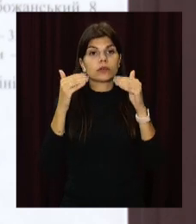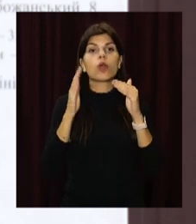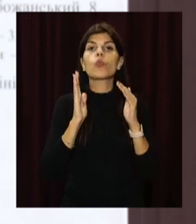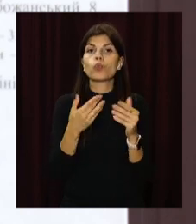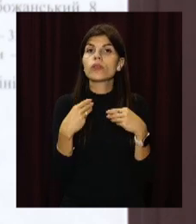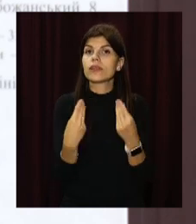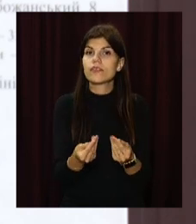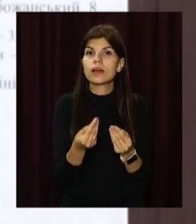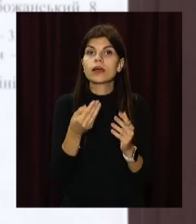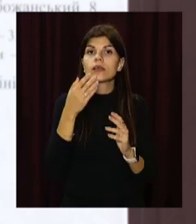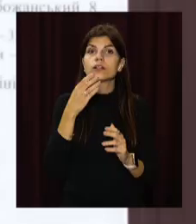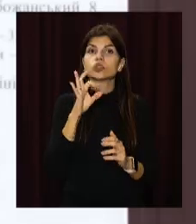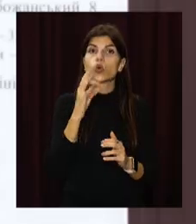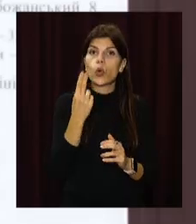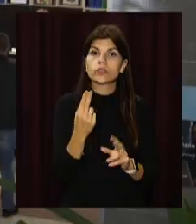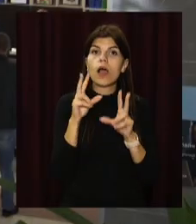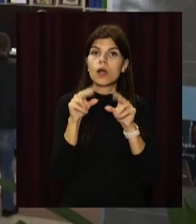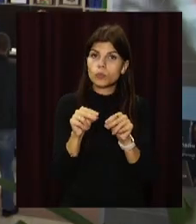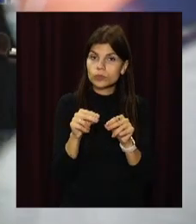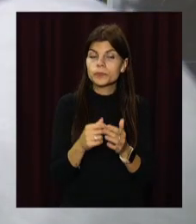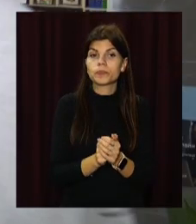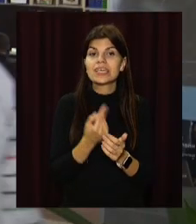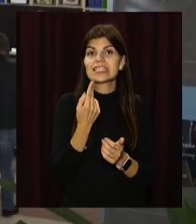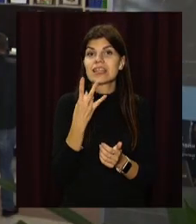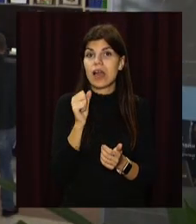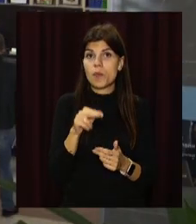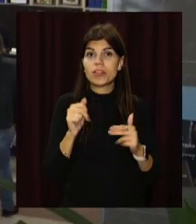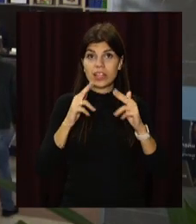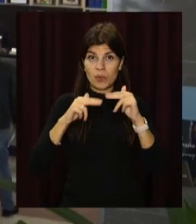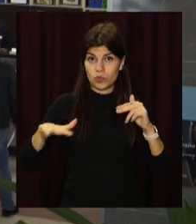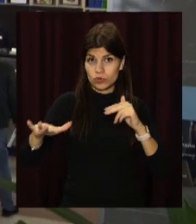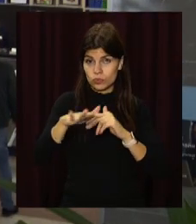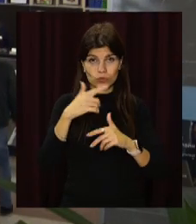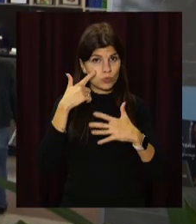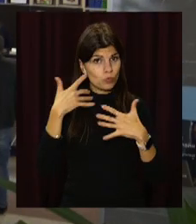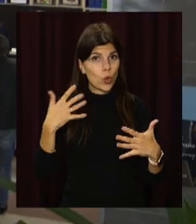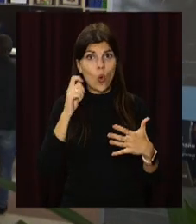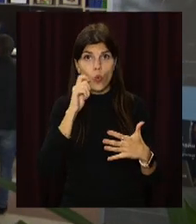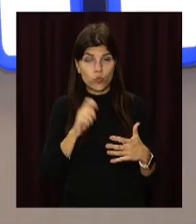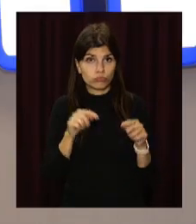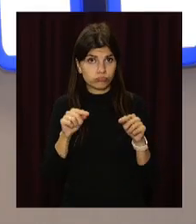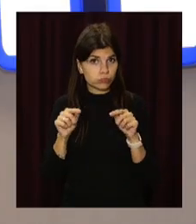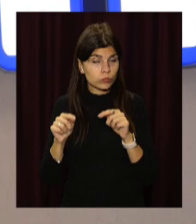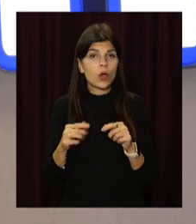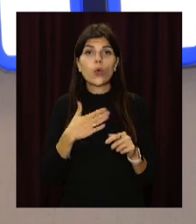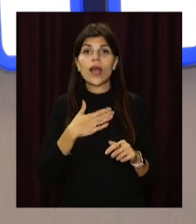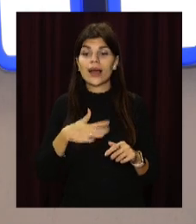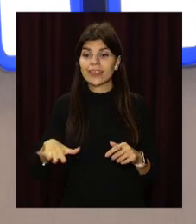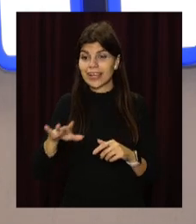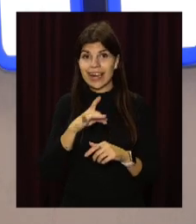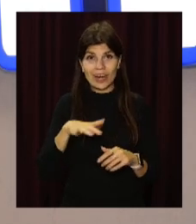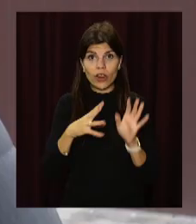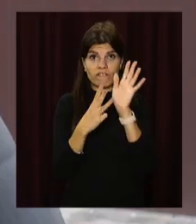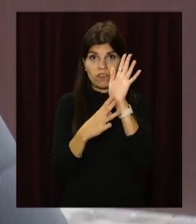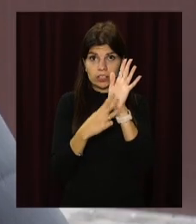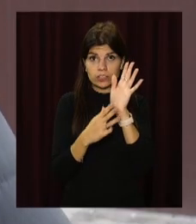будуть надаватися пільги та соціальні гарантії. Мережа ЦНАПів на Дніпропетровщині найбільша в Україні. Їх в нашому регіоні